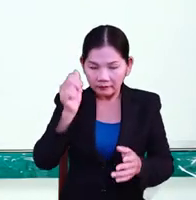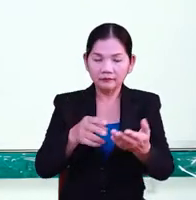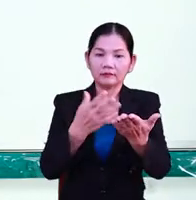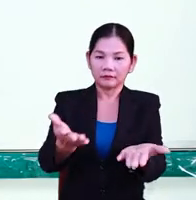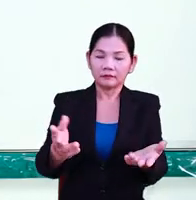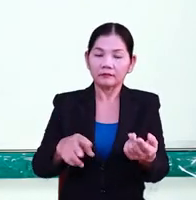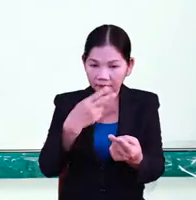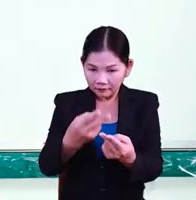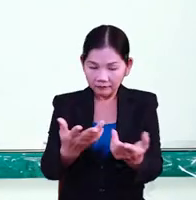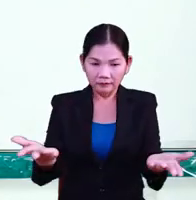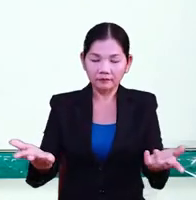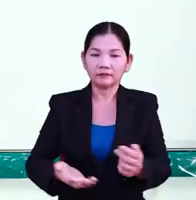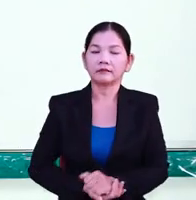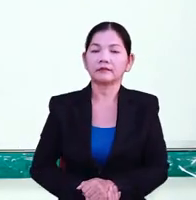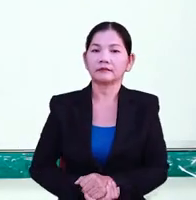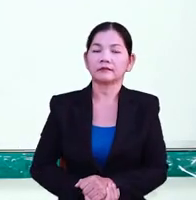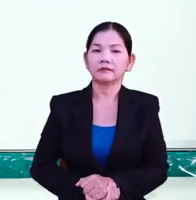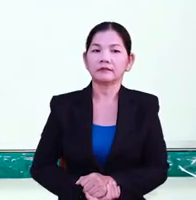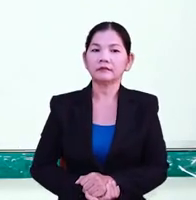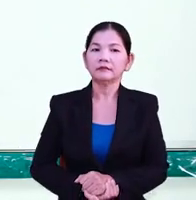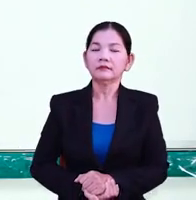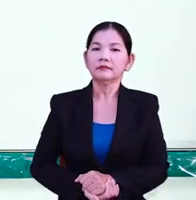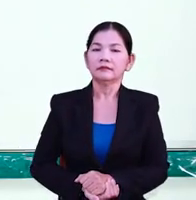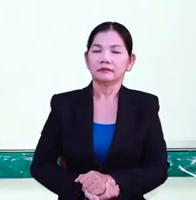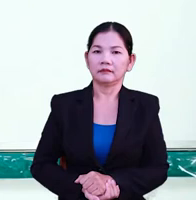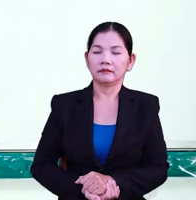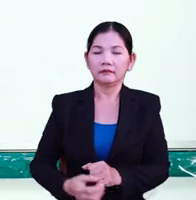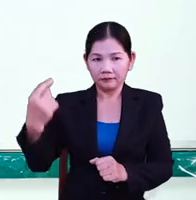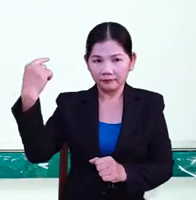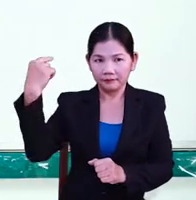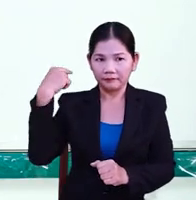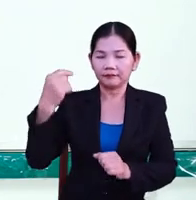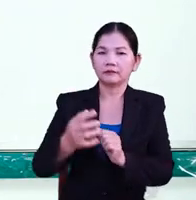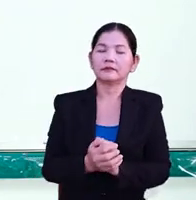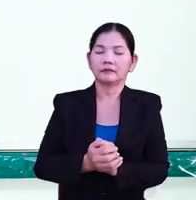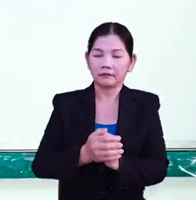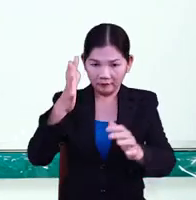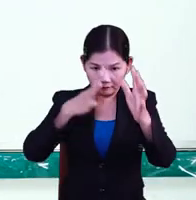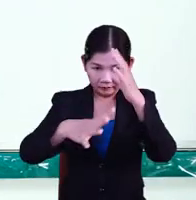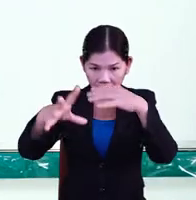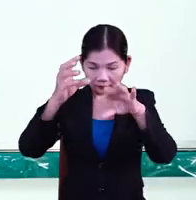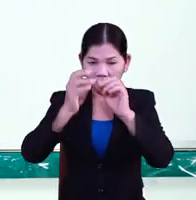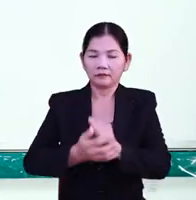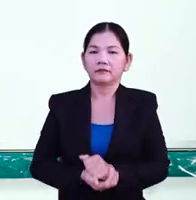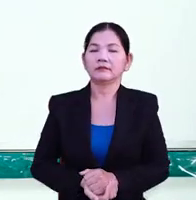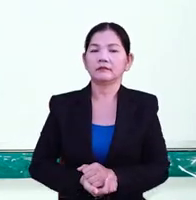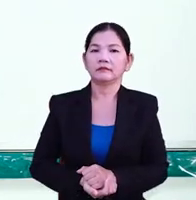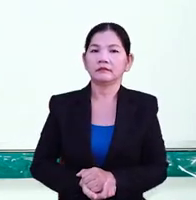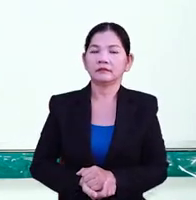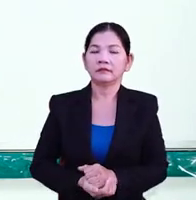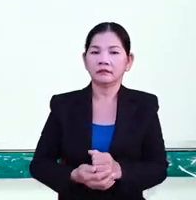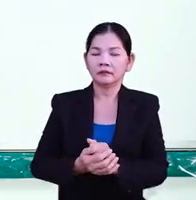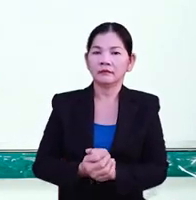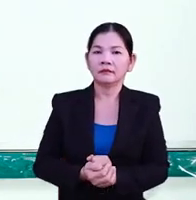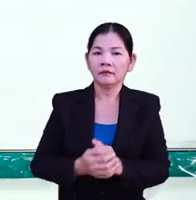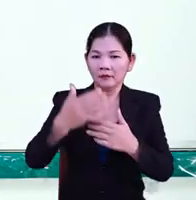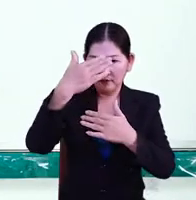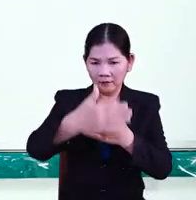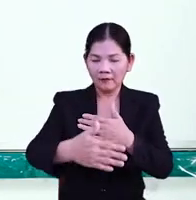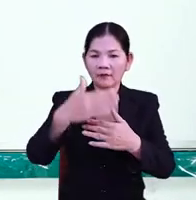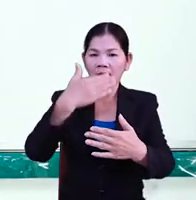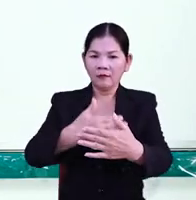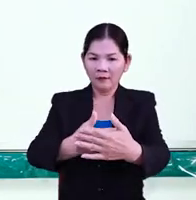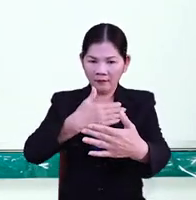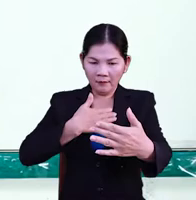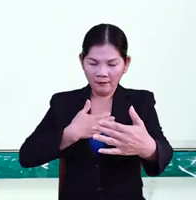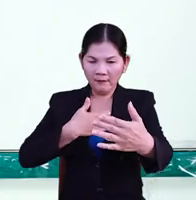ะครูเมื่อก้นจ้าจังทั้งไงหมุนคือยังเรียนจ้ามกกร่อย